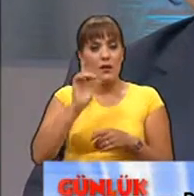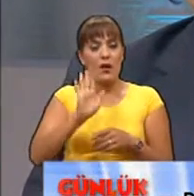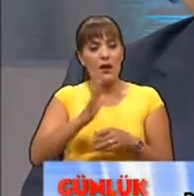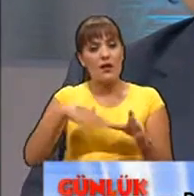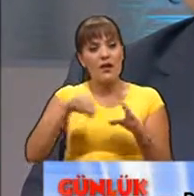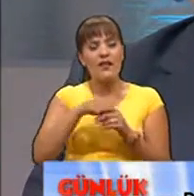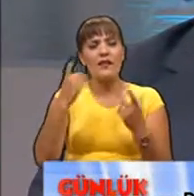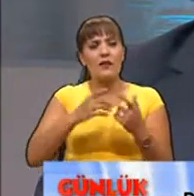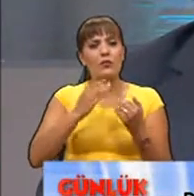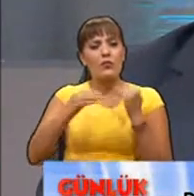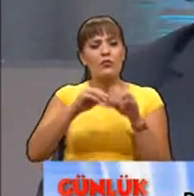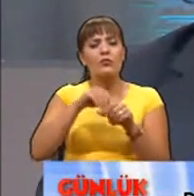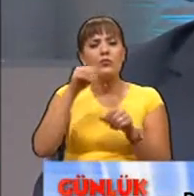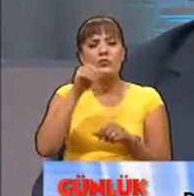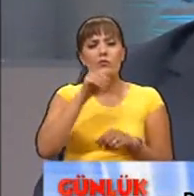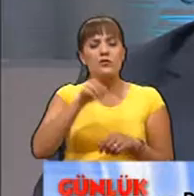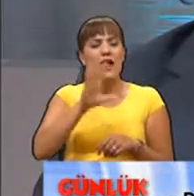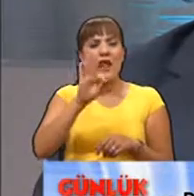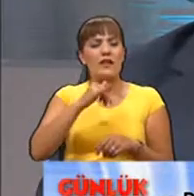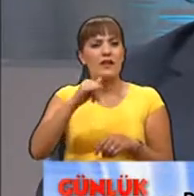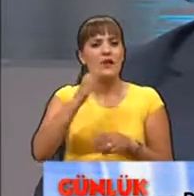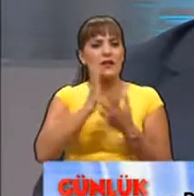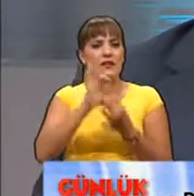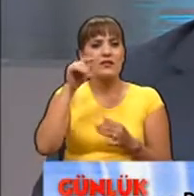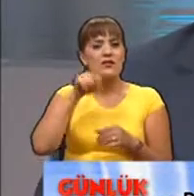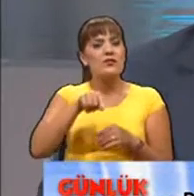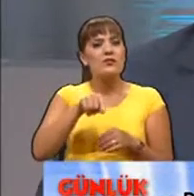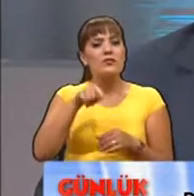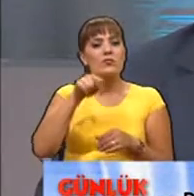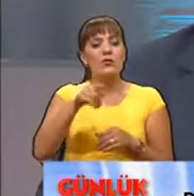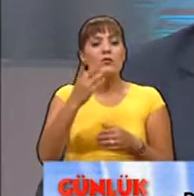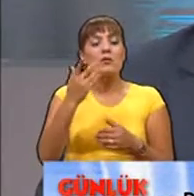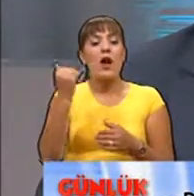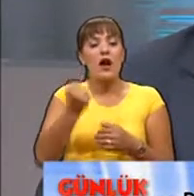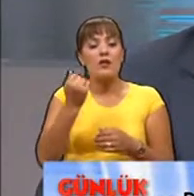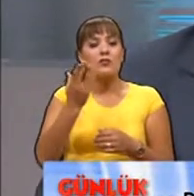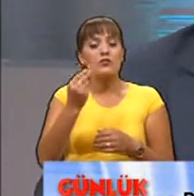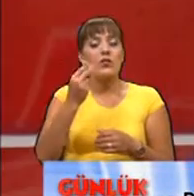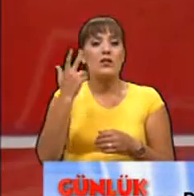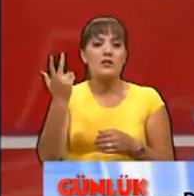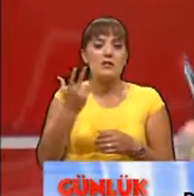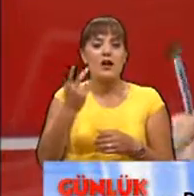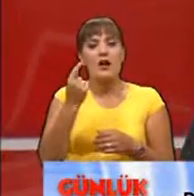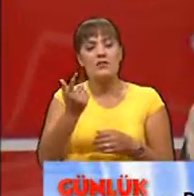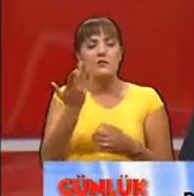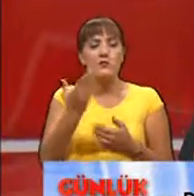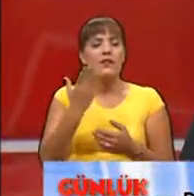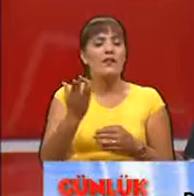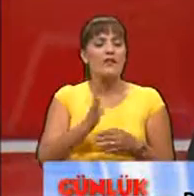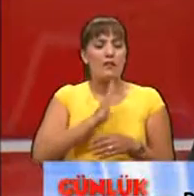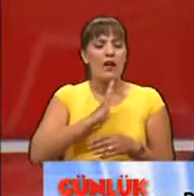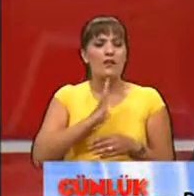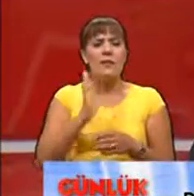Ama genelde neredeyse toplumun %50'sine yakın kişi de bu bruxizm şiddeti çok olabilir, az olabilir ama var. Neden? Onu da bir şöyle